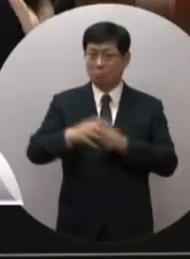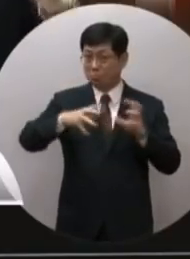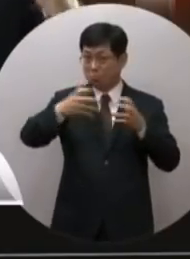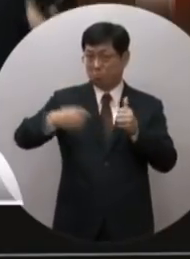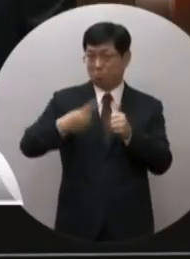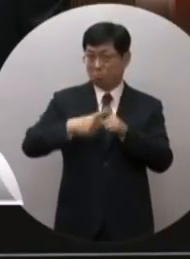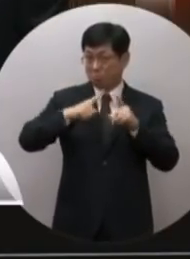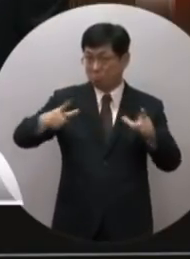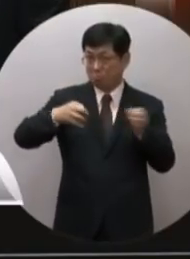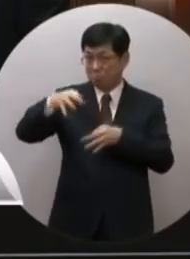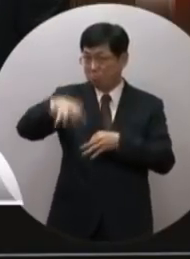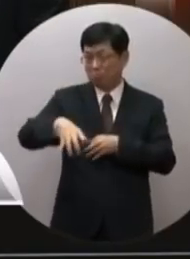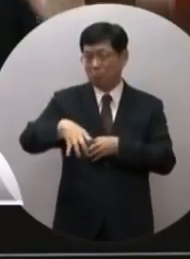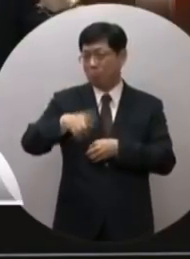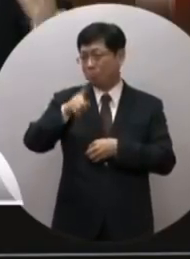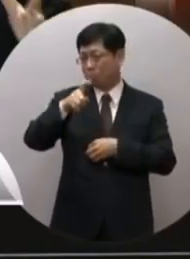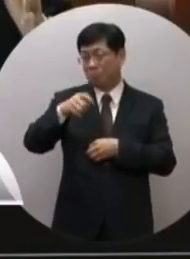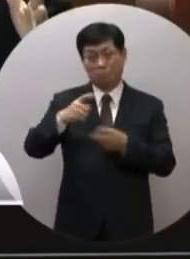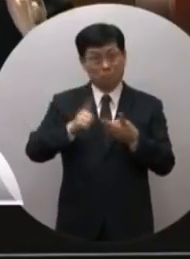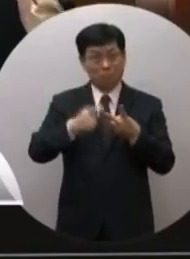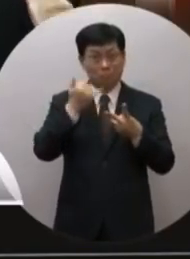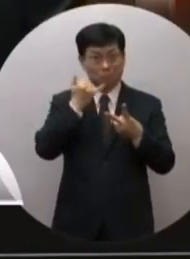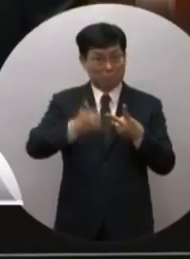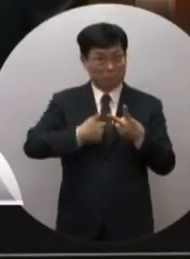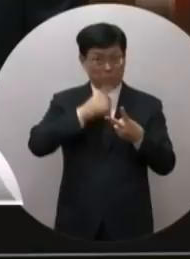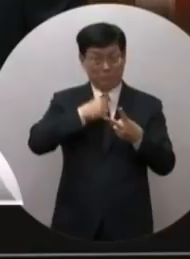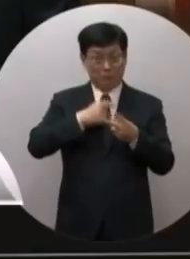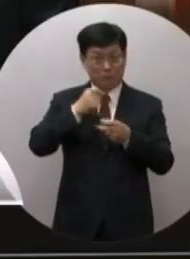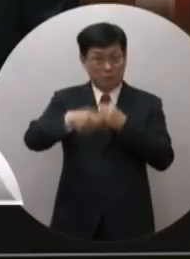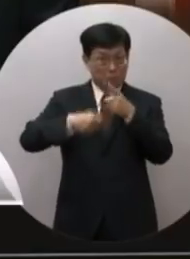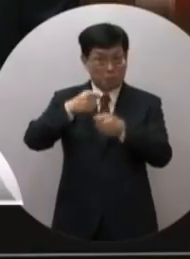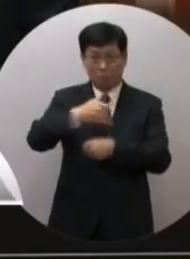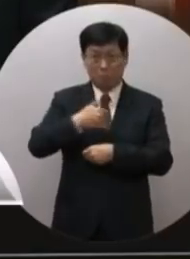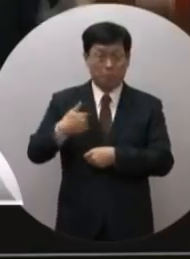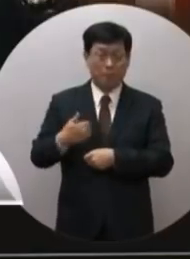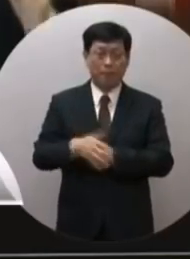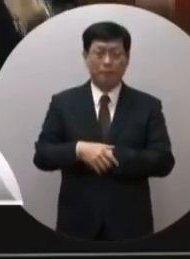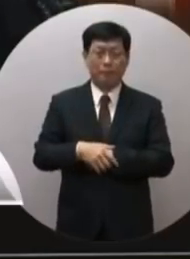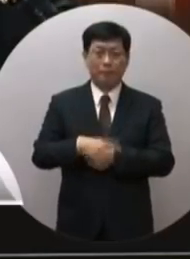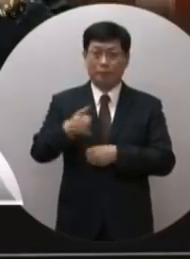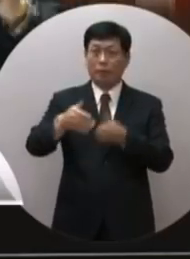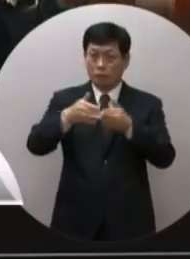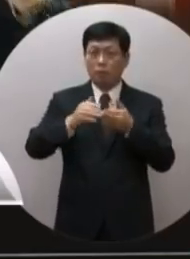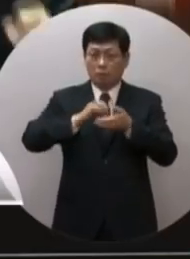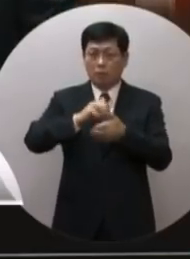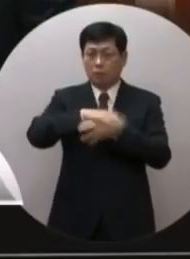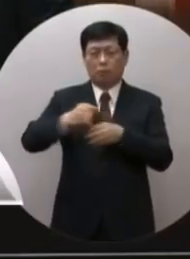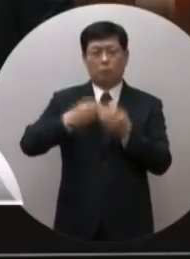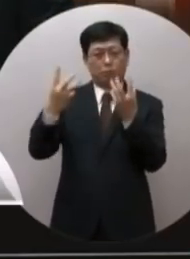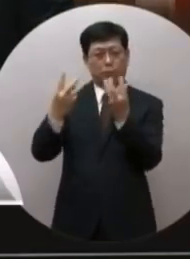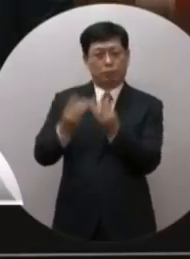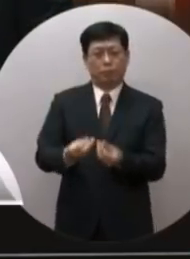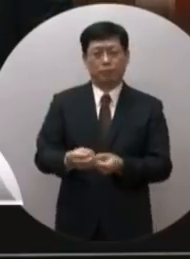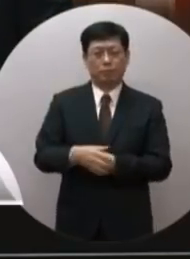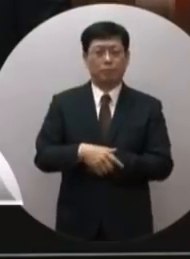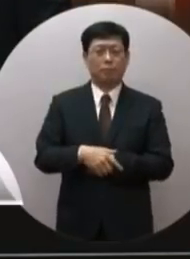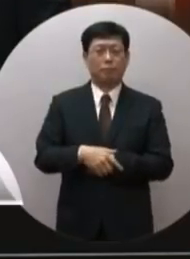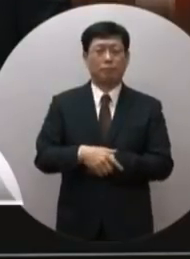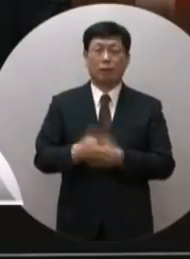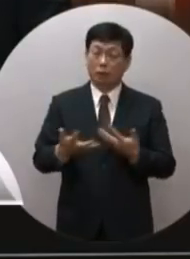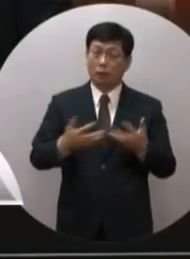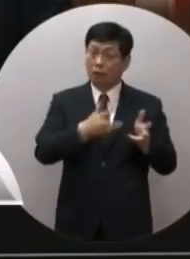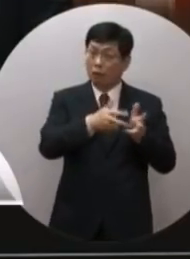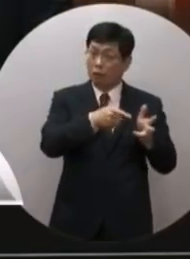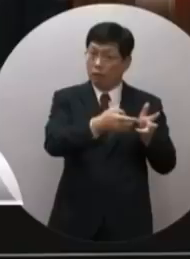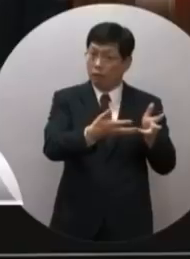世界最大的市场吗？它还有这样的大的消化的能量吗？它的需求一定全面的降低，那